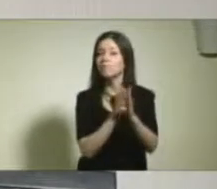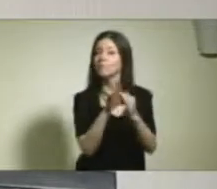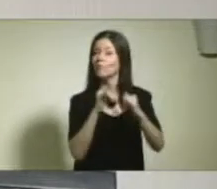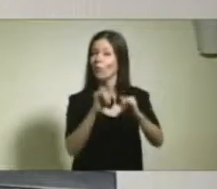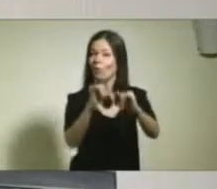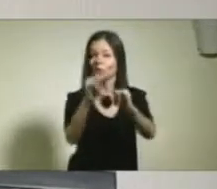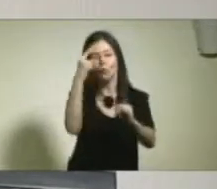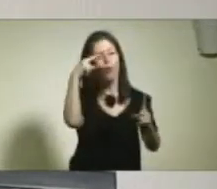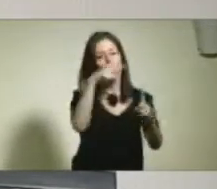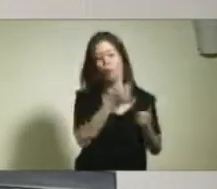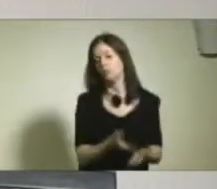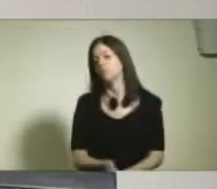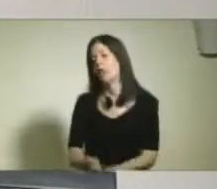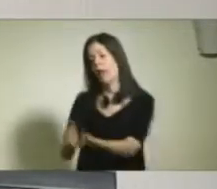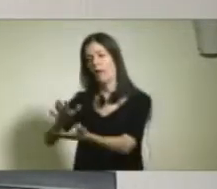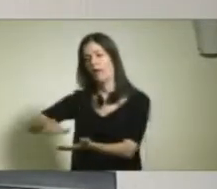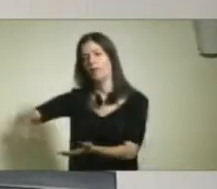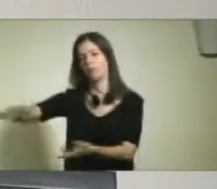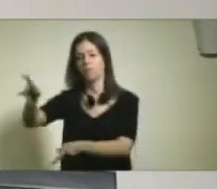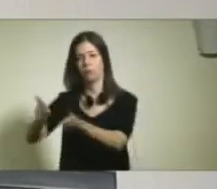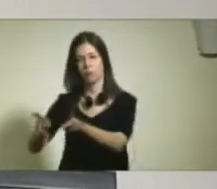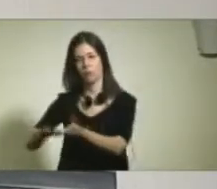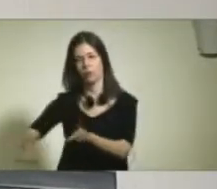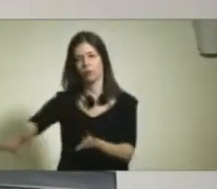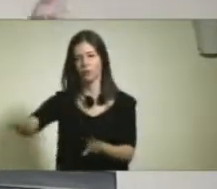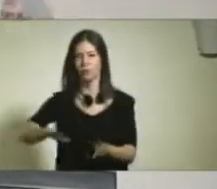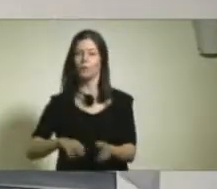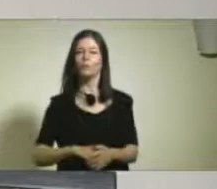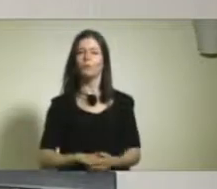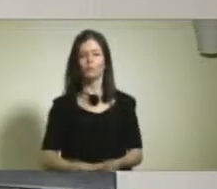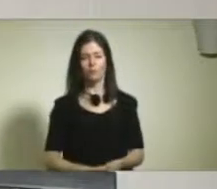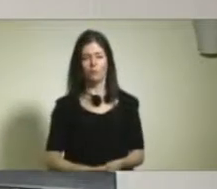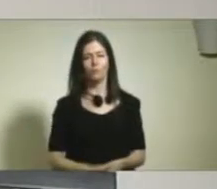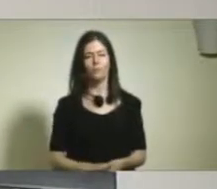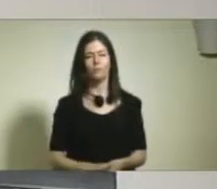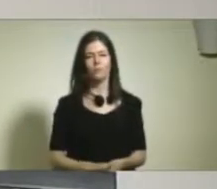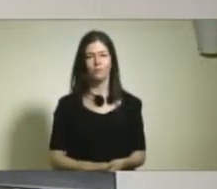pour aider encore plus le citoyen.